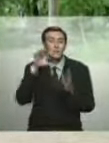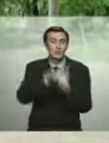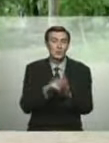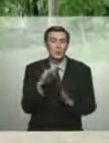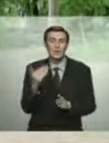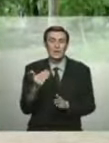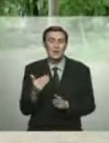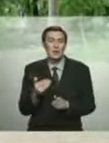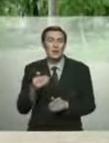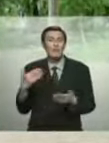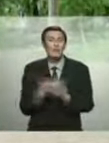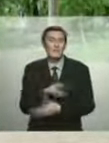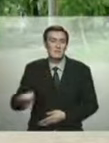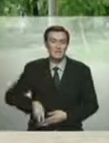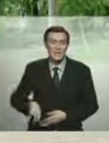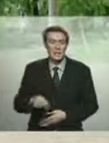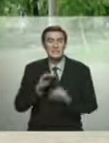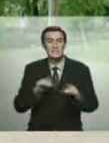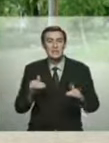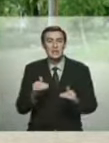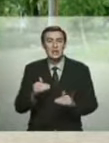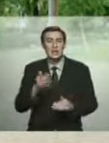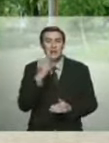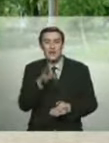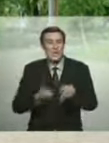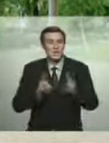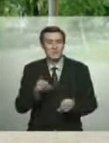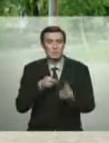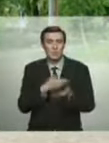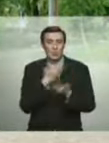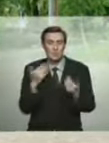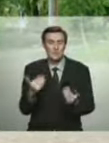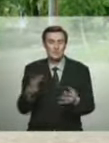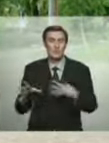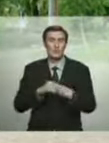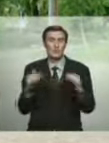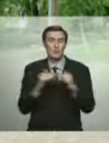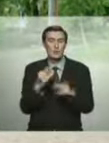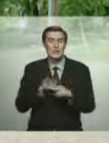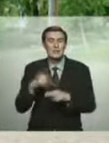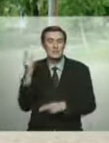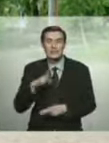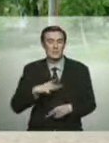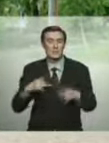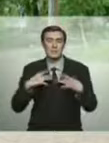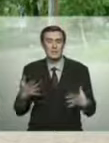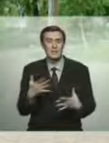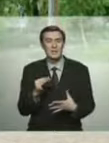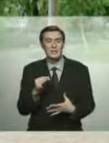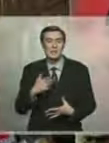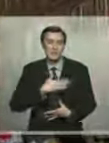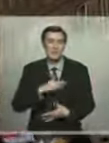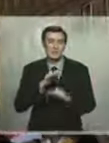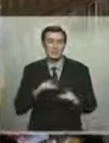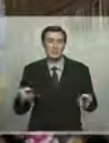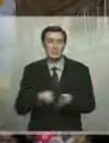но там новые воспитателя и детей не кормят горячим поэтому сейчас они дома со мной в неделю было стрессовый и для детей и для нас